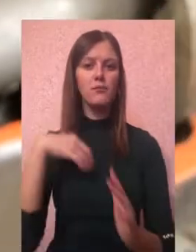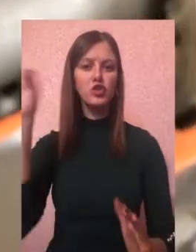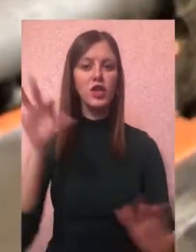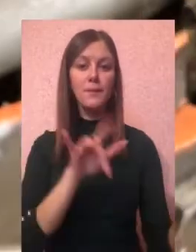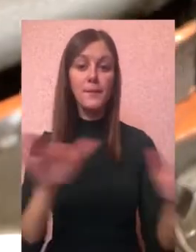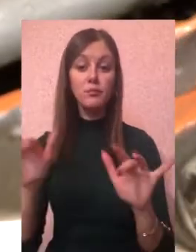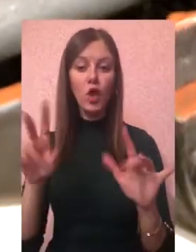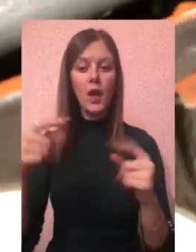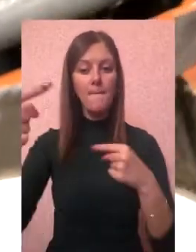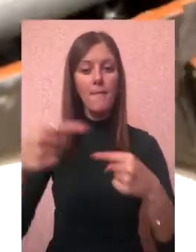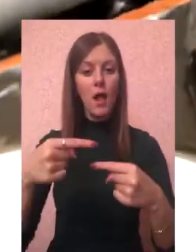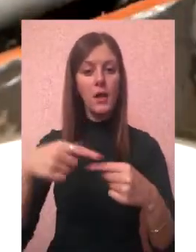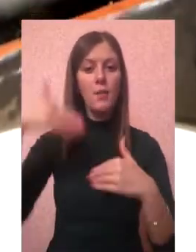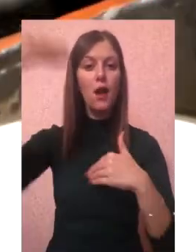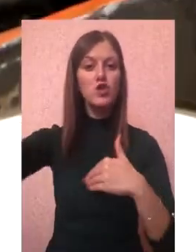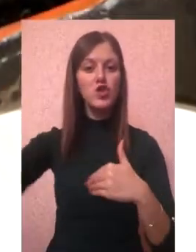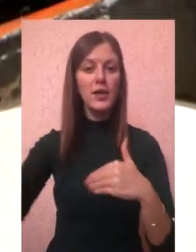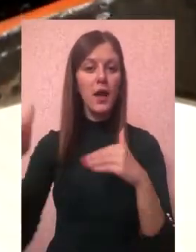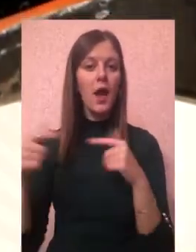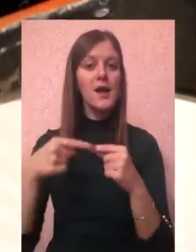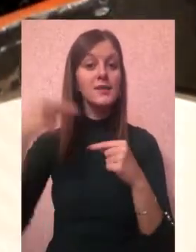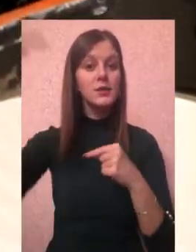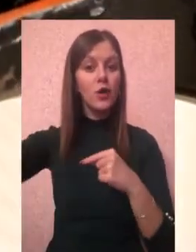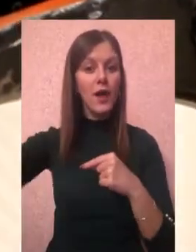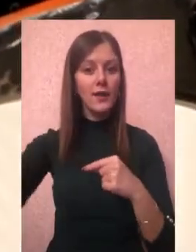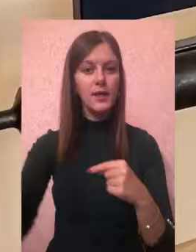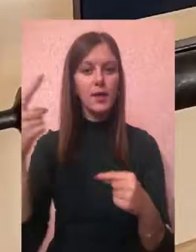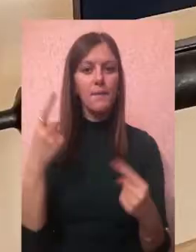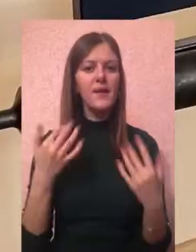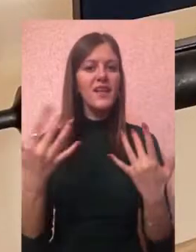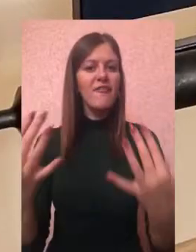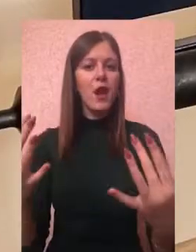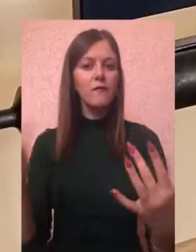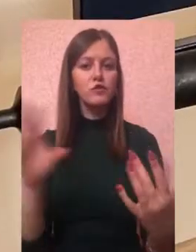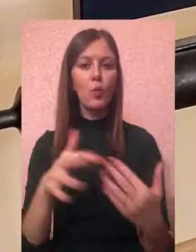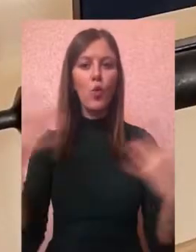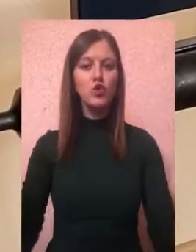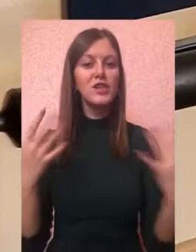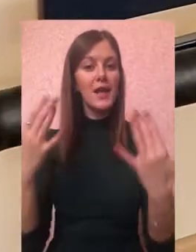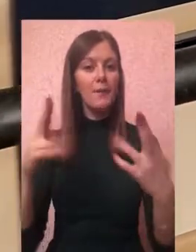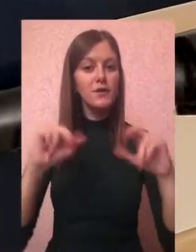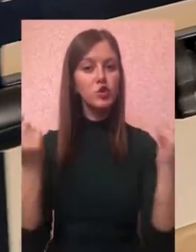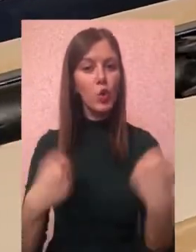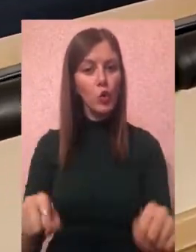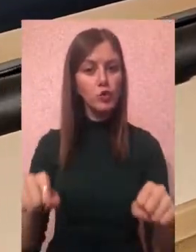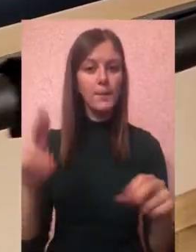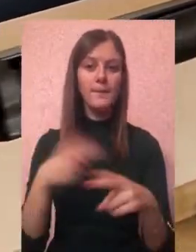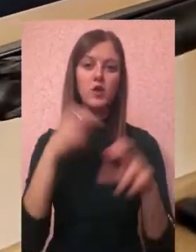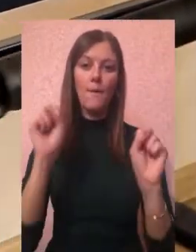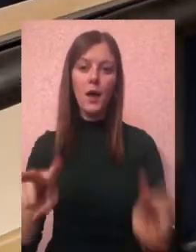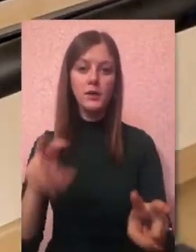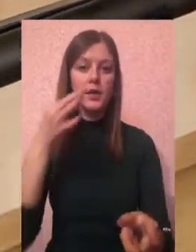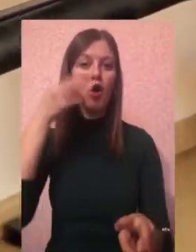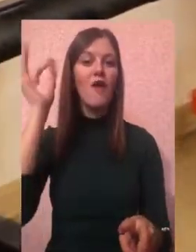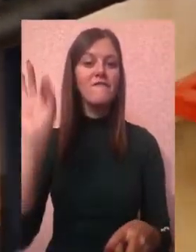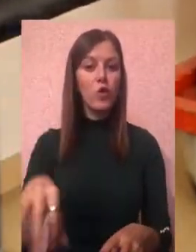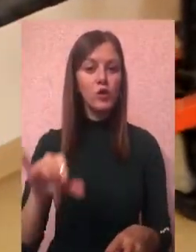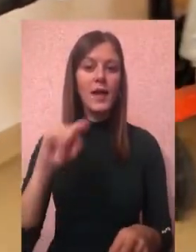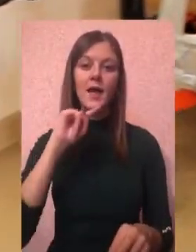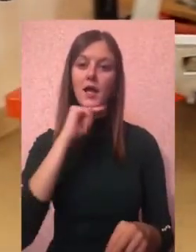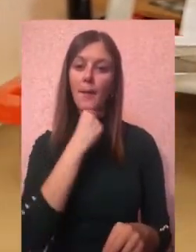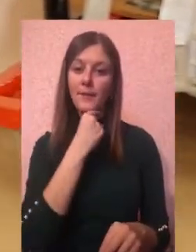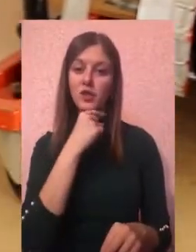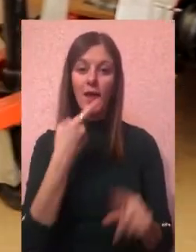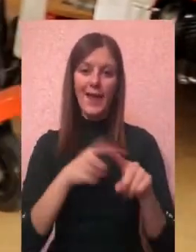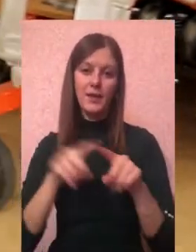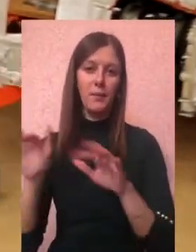Мы чаще перемещаемся на малые и большие расстояния и предъявляем все большие требования к скорости, безопасности, комфорту